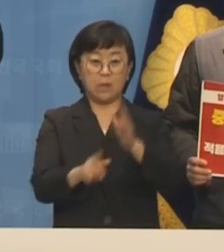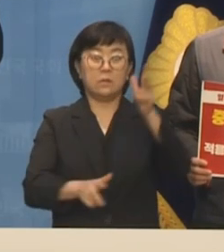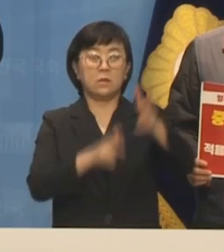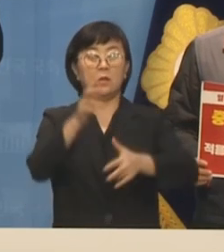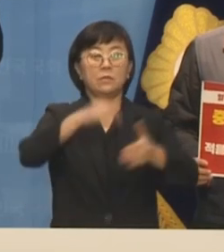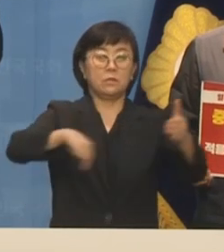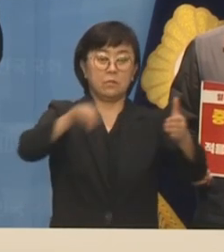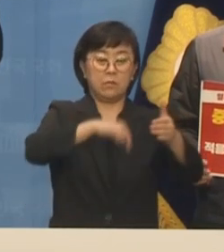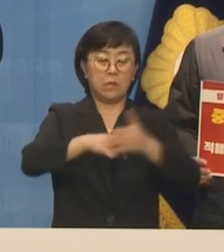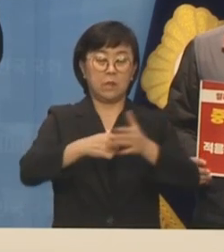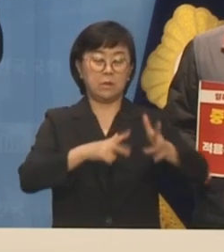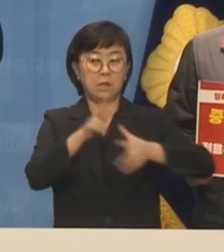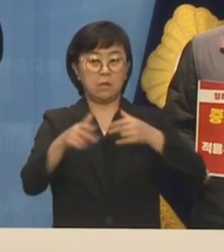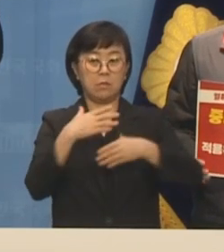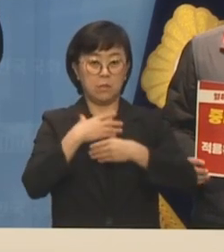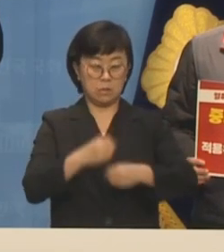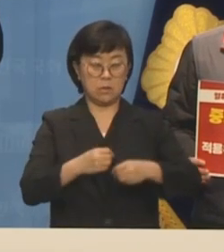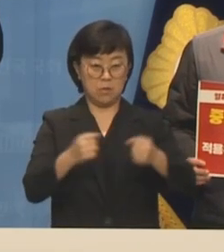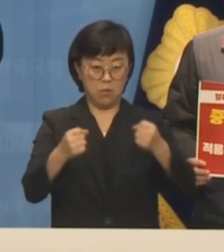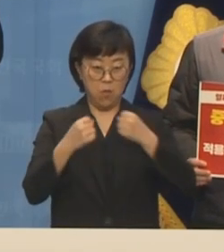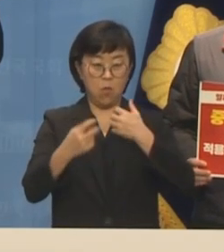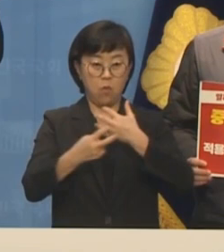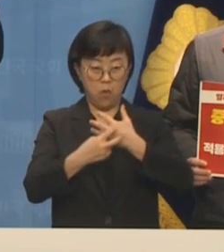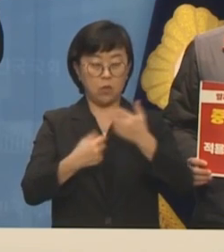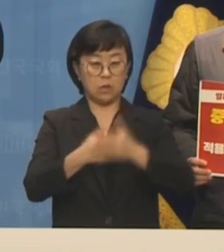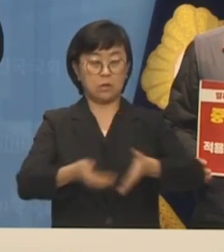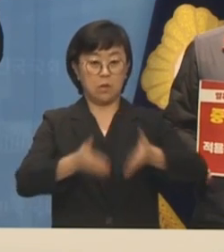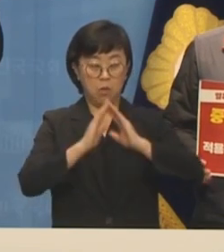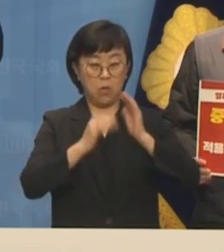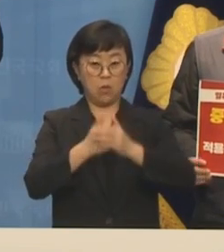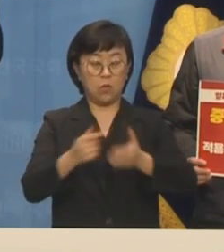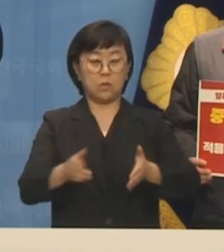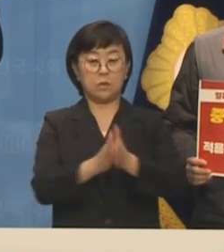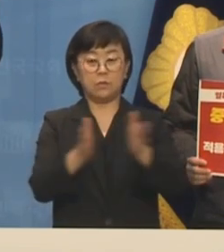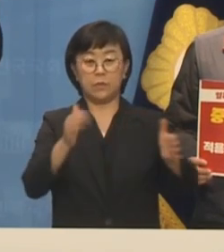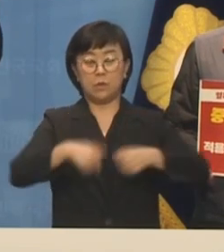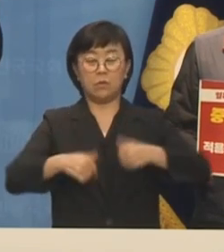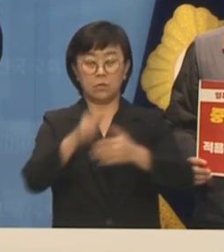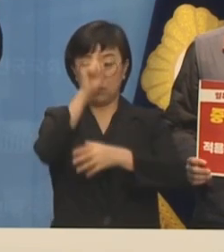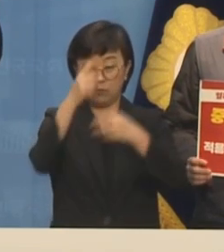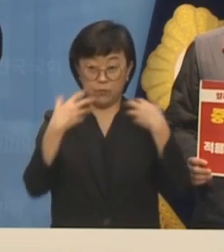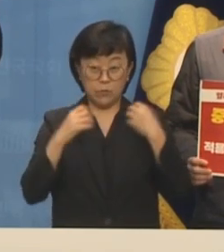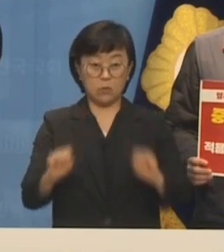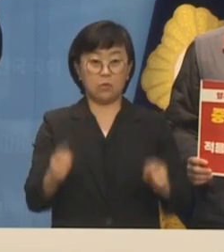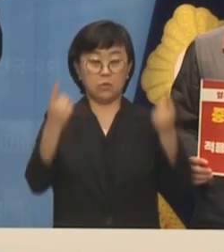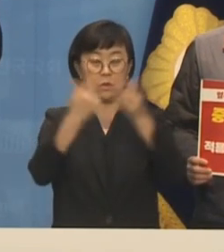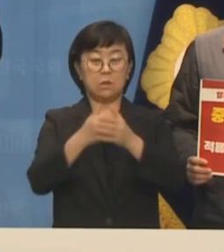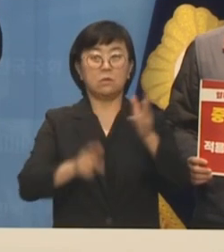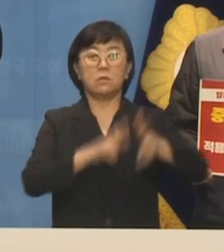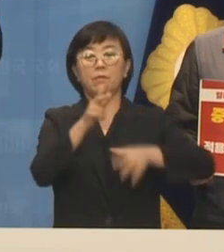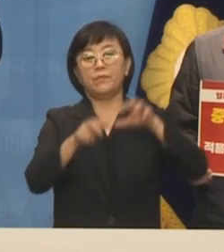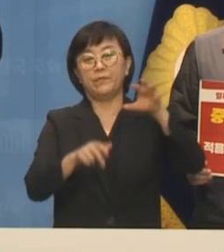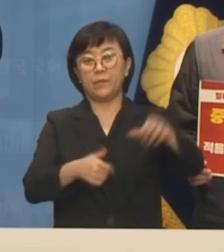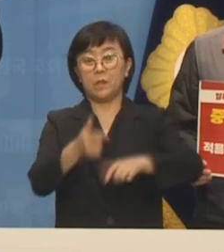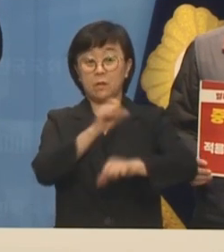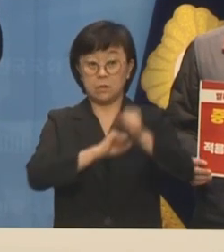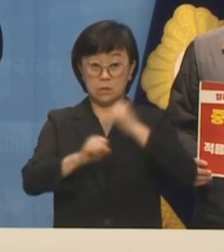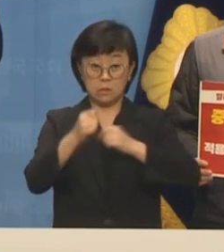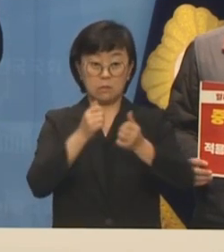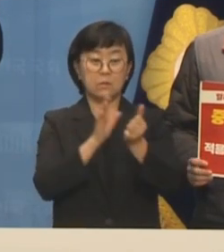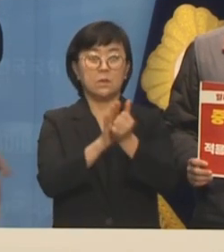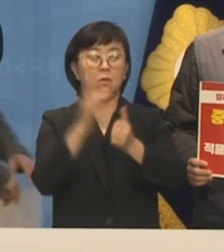내 산업안전보건 체계를 구축하고 시행해야 하며 동시에 정부는 사업장에 대한 적극적인